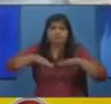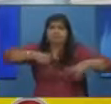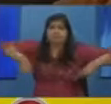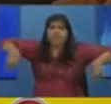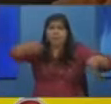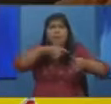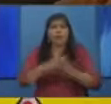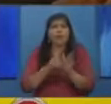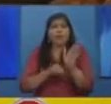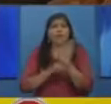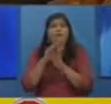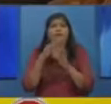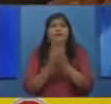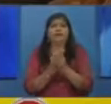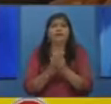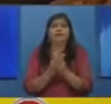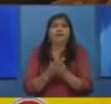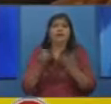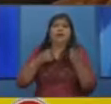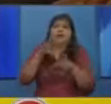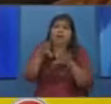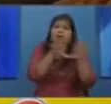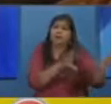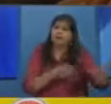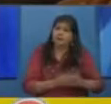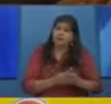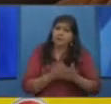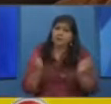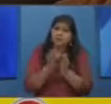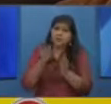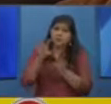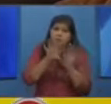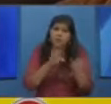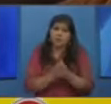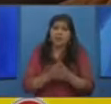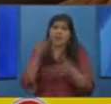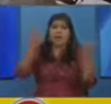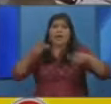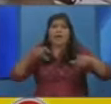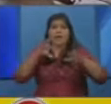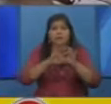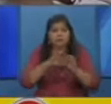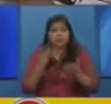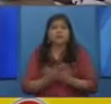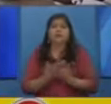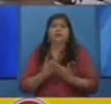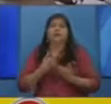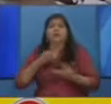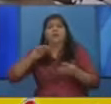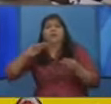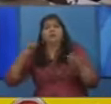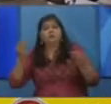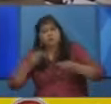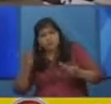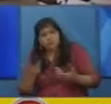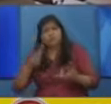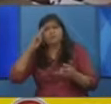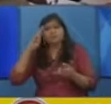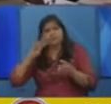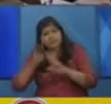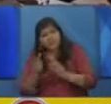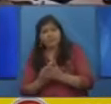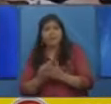के विकास के लिए हर क्षेत्र और हर तबके के लोग नए नए और इनोवेटिव तरीके अपना रहे